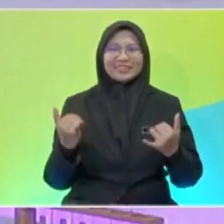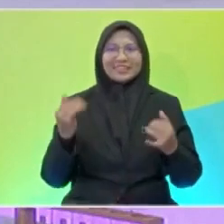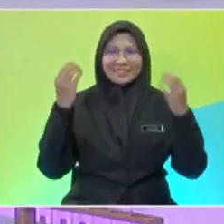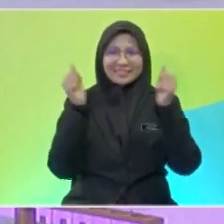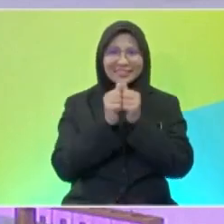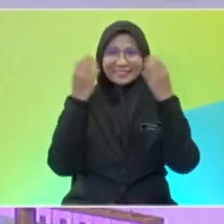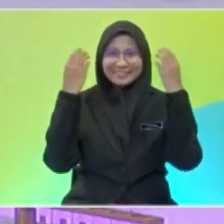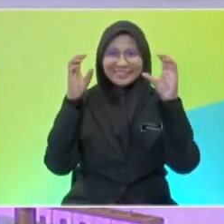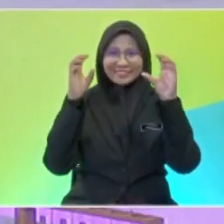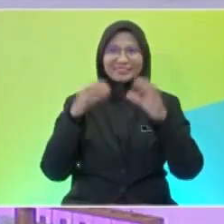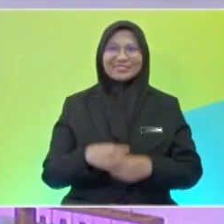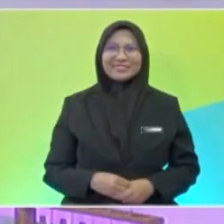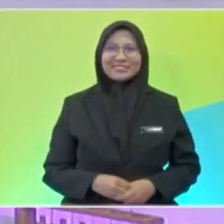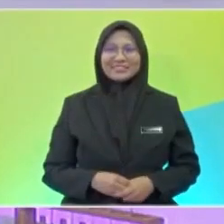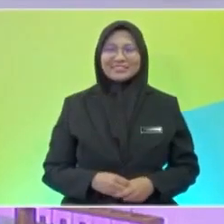beliau